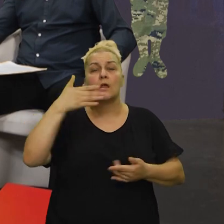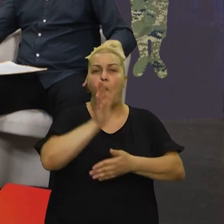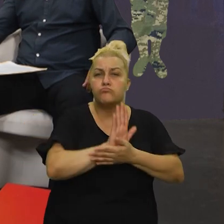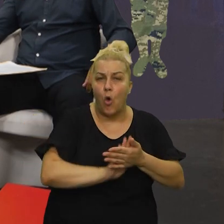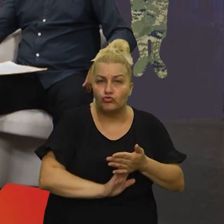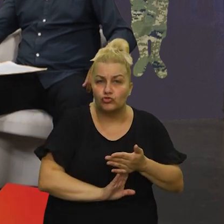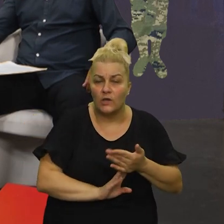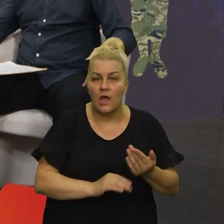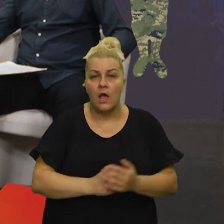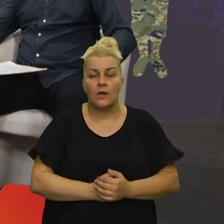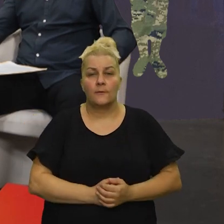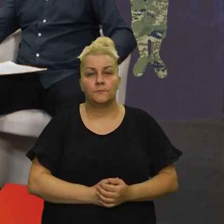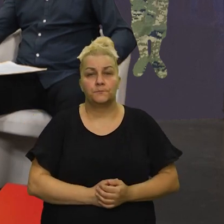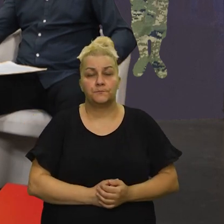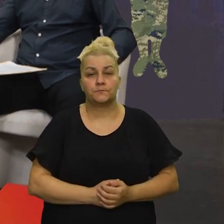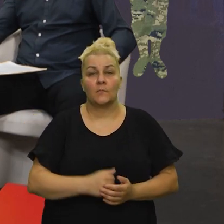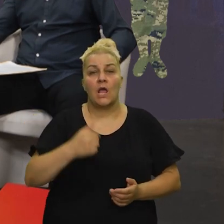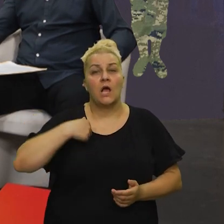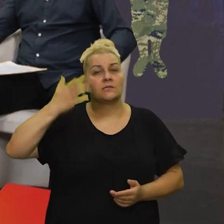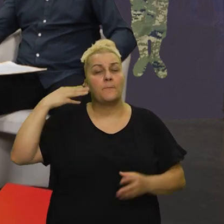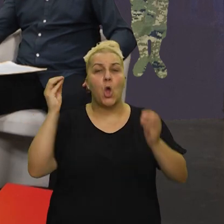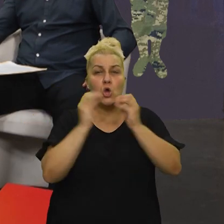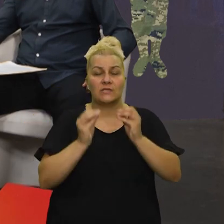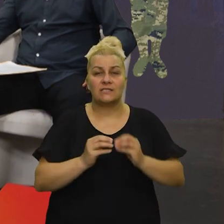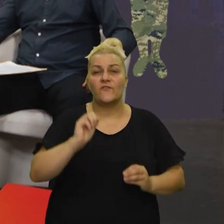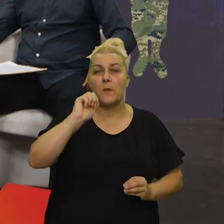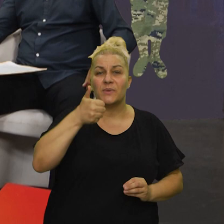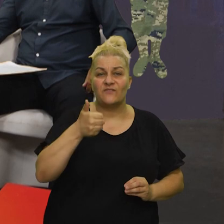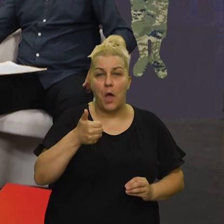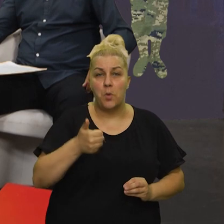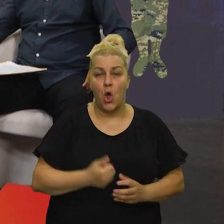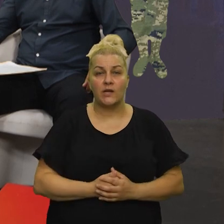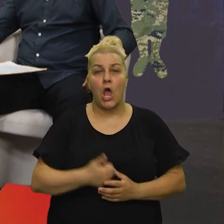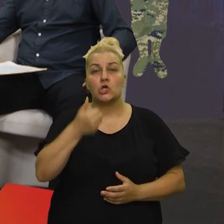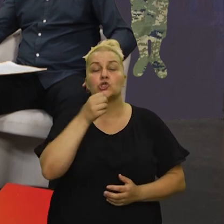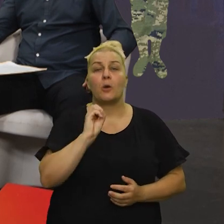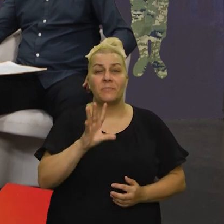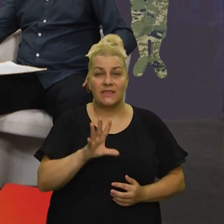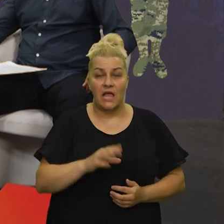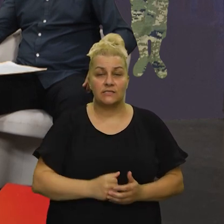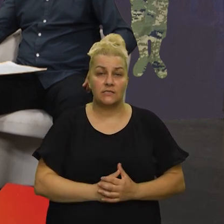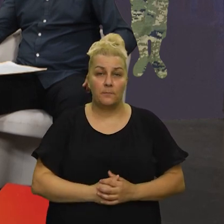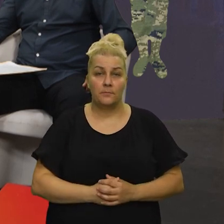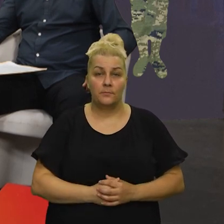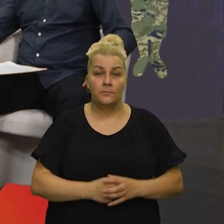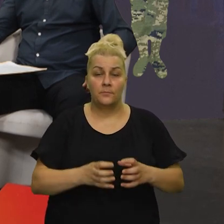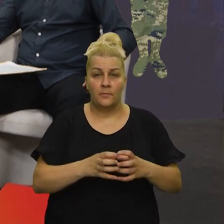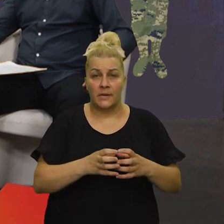U početcima, pošto sam ja bio u sastavu prve bojne 115. brigade,